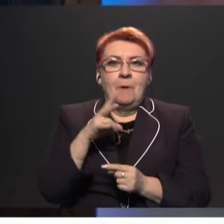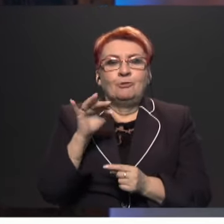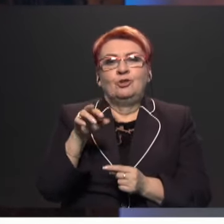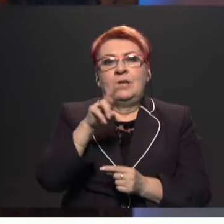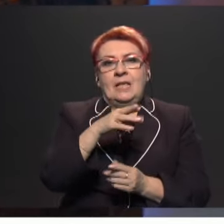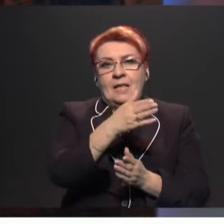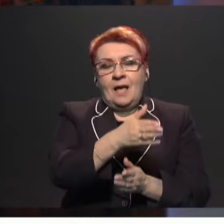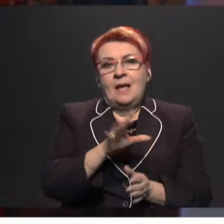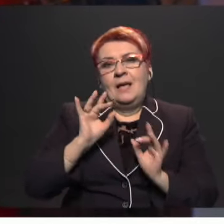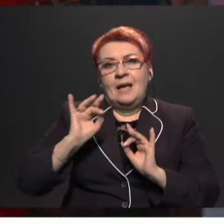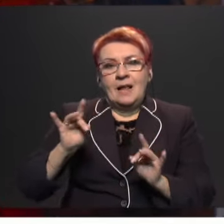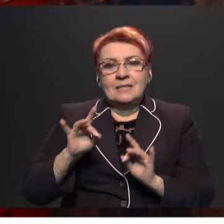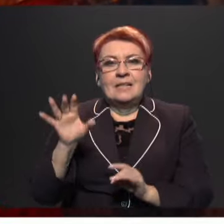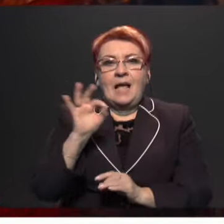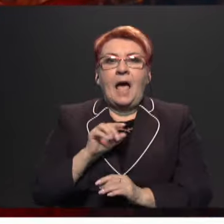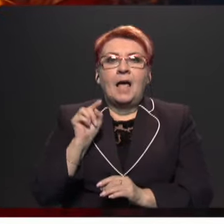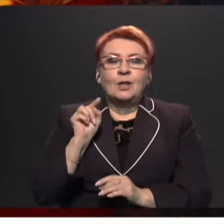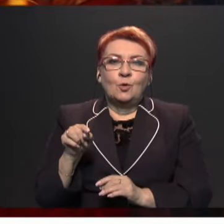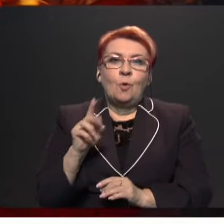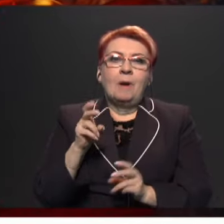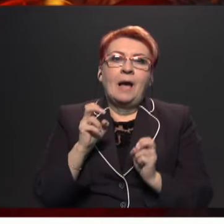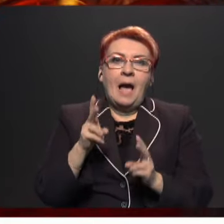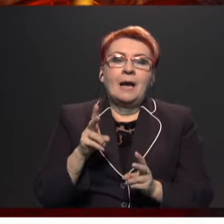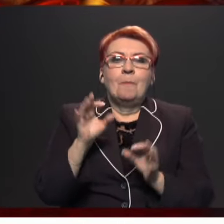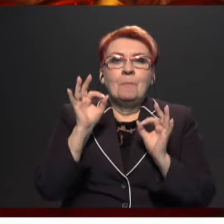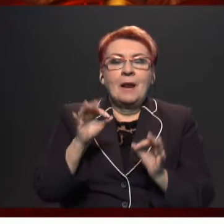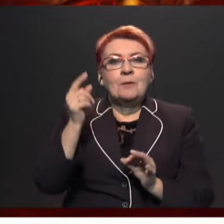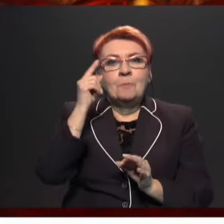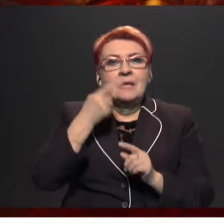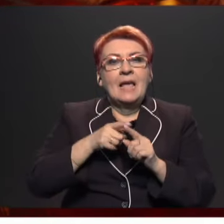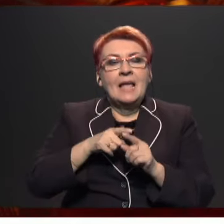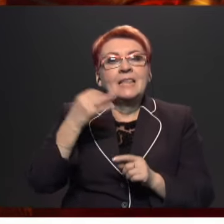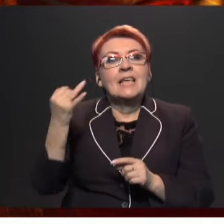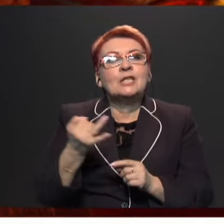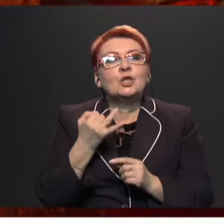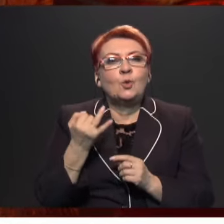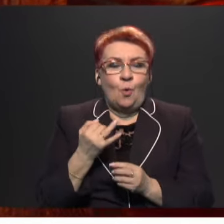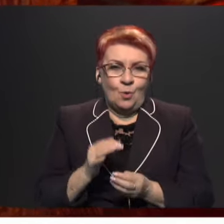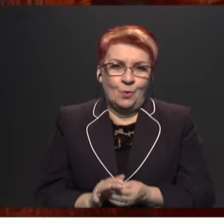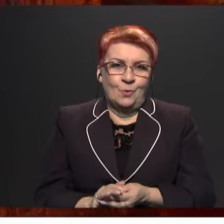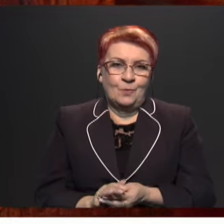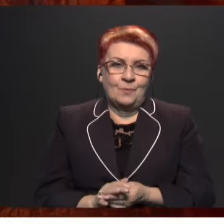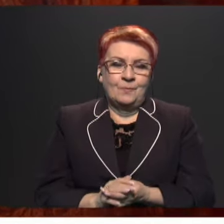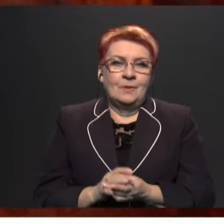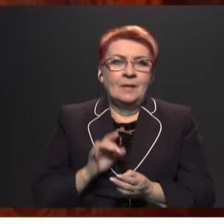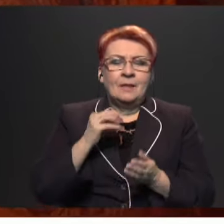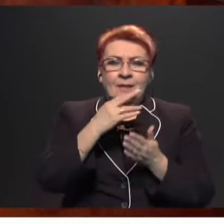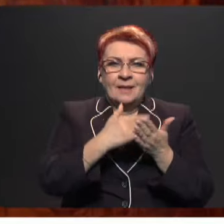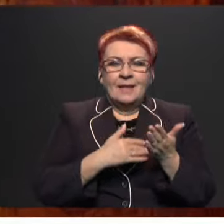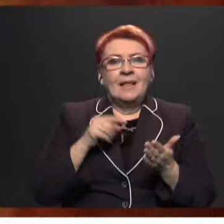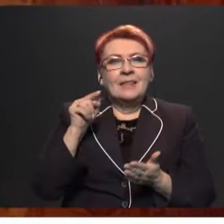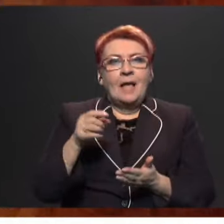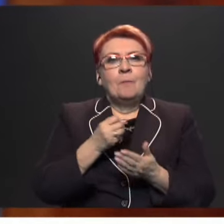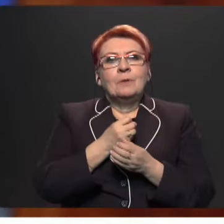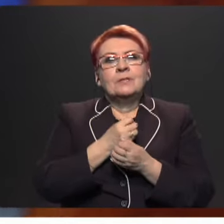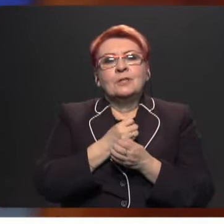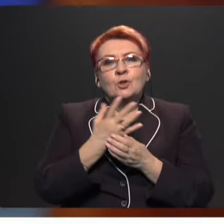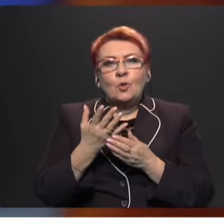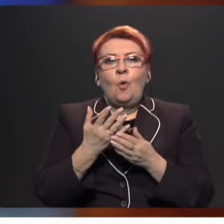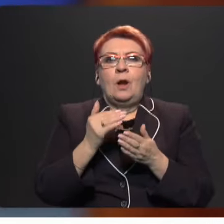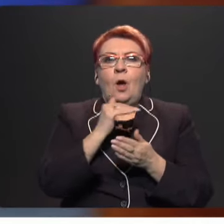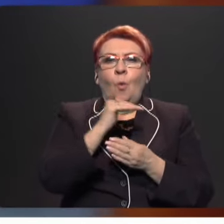я, рассказывала о том, как правильно понимать эту историю, потому что там столько пластов